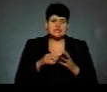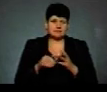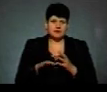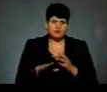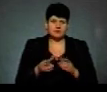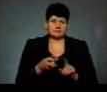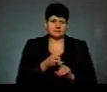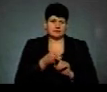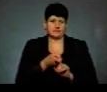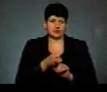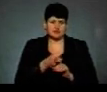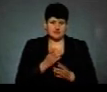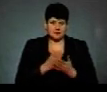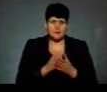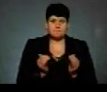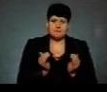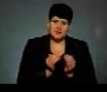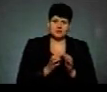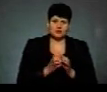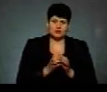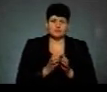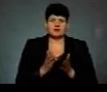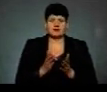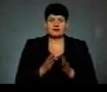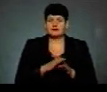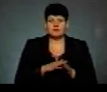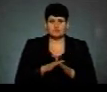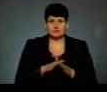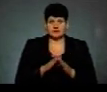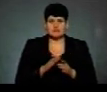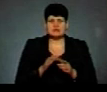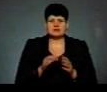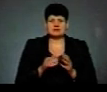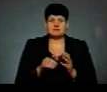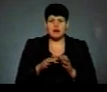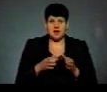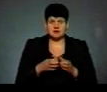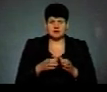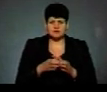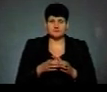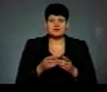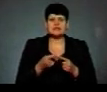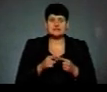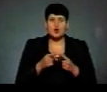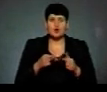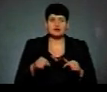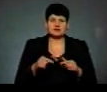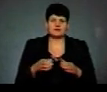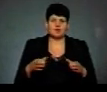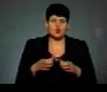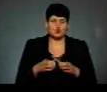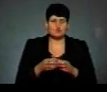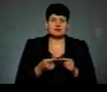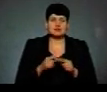постійному контакті. Є менші групи, які не мають такого повноцінного земляцтва, ми це називаємо земляцтво, це така їх організована група